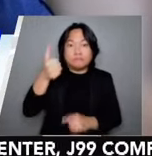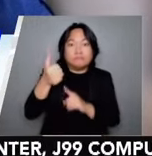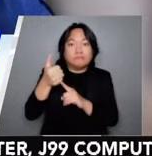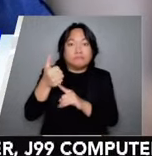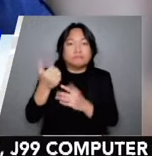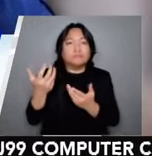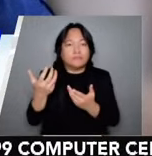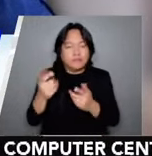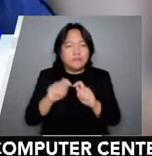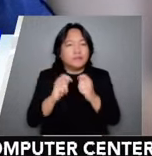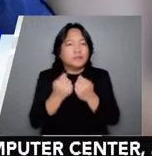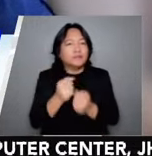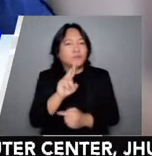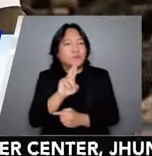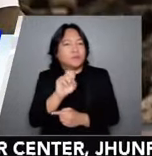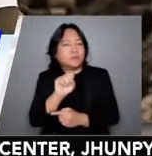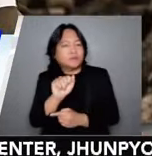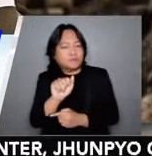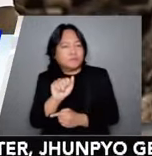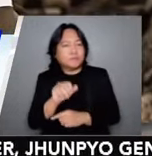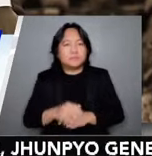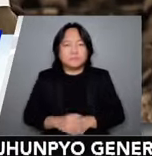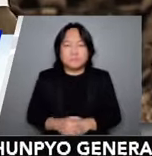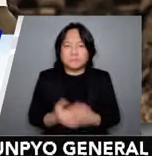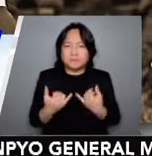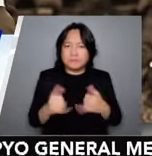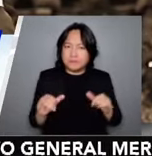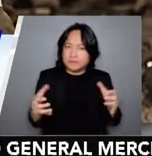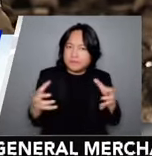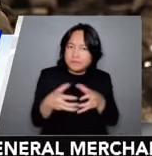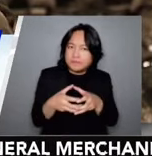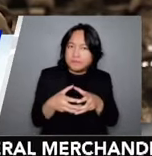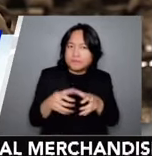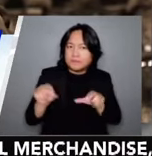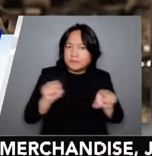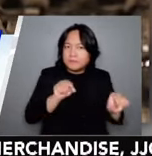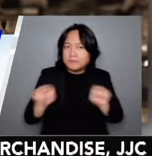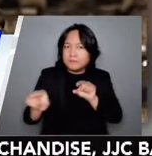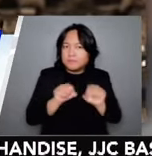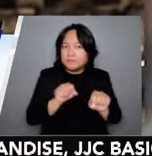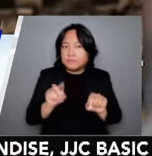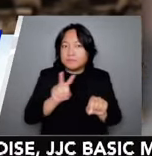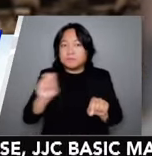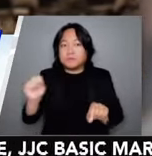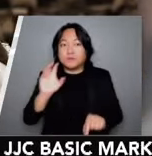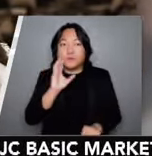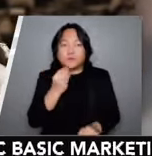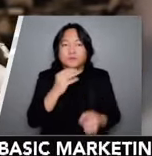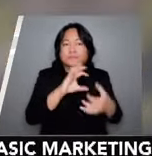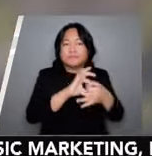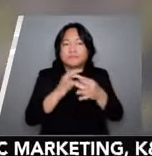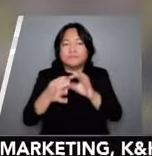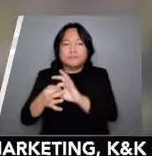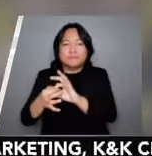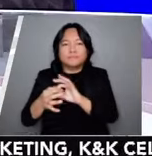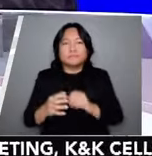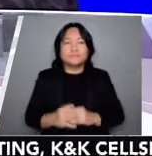USA. Patuloy pong binubuo ang lineup ng team ng lalaban sa Olympics.